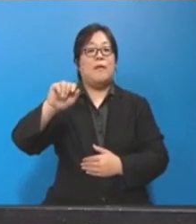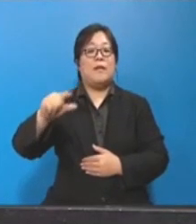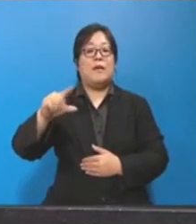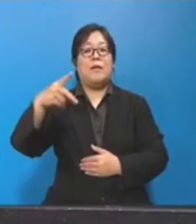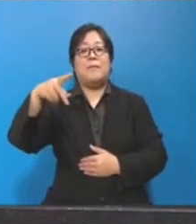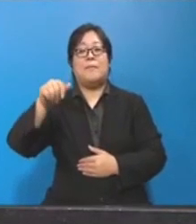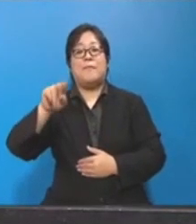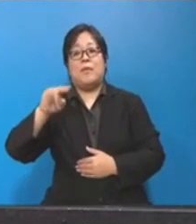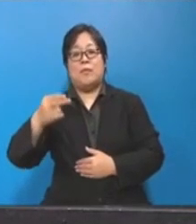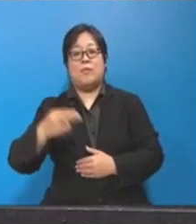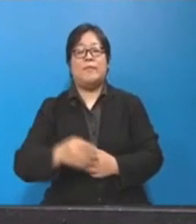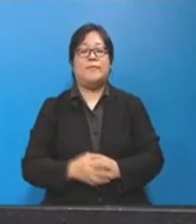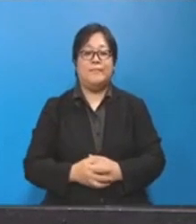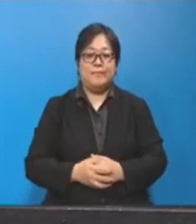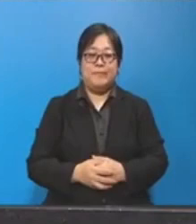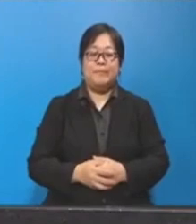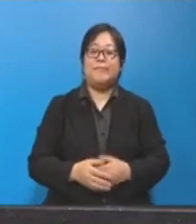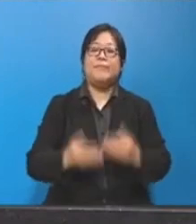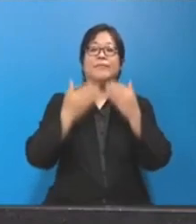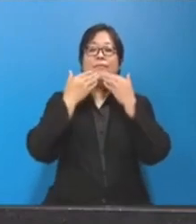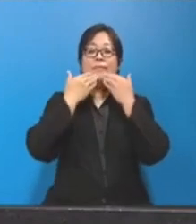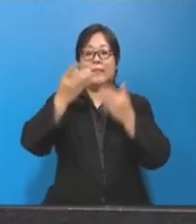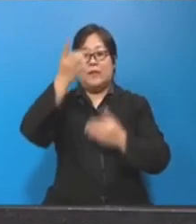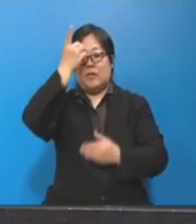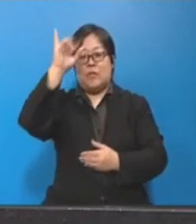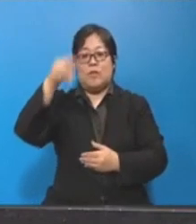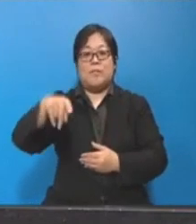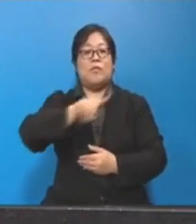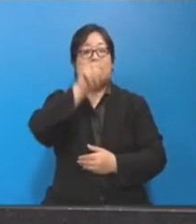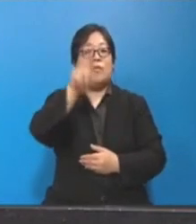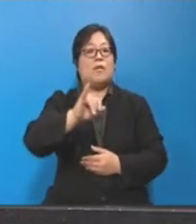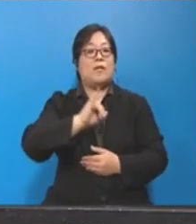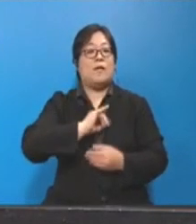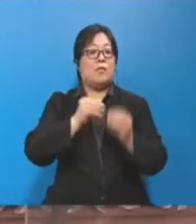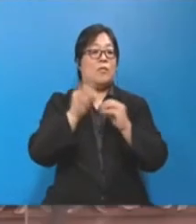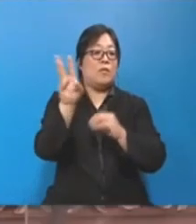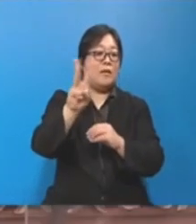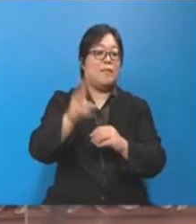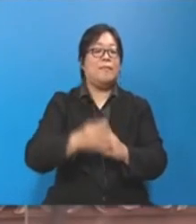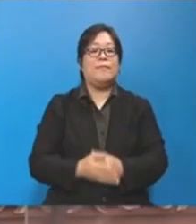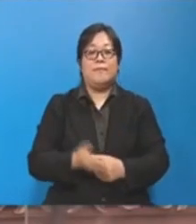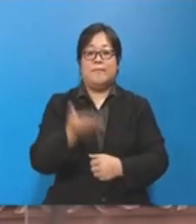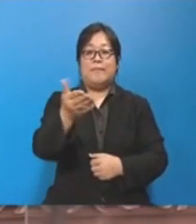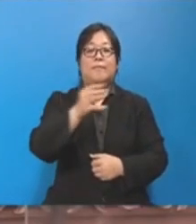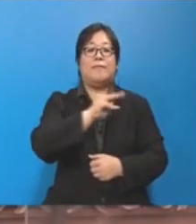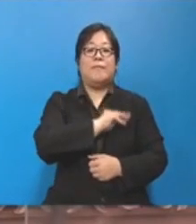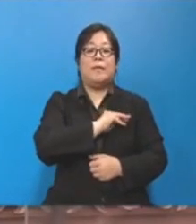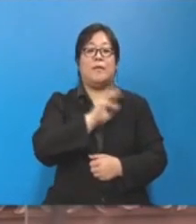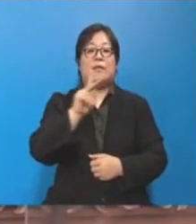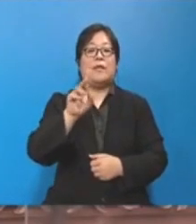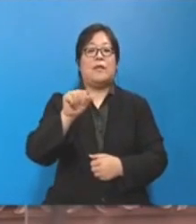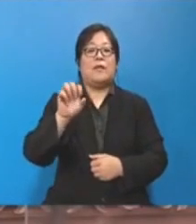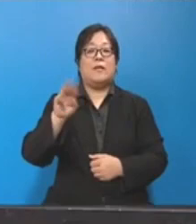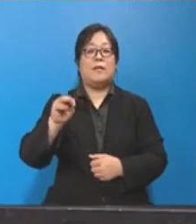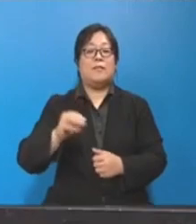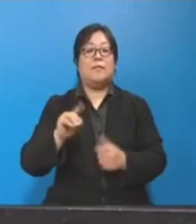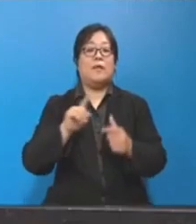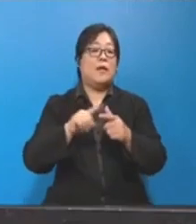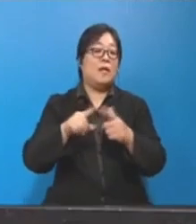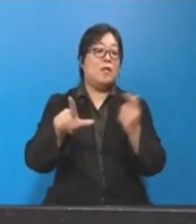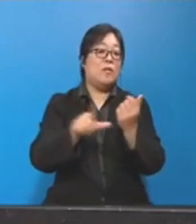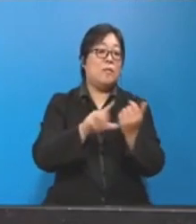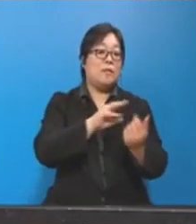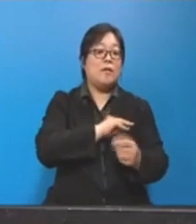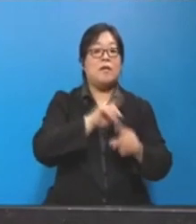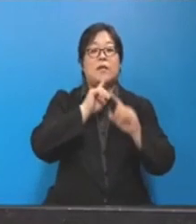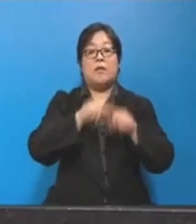Pauh Hai Gazette spikes soalan saya yang keenam lemontri sumber manusia atau